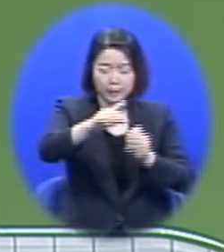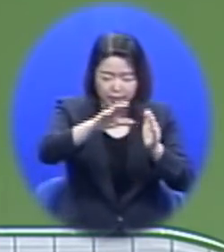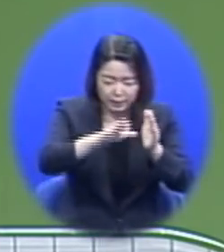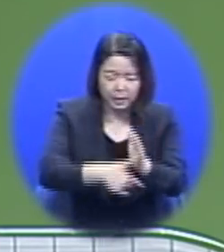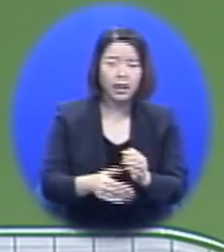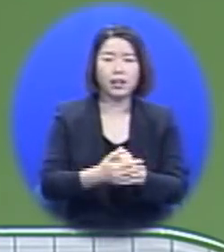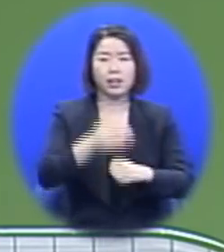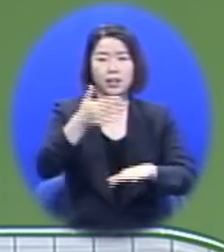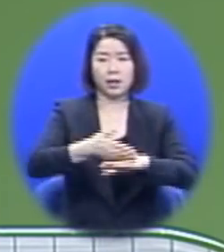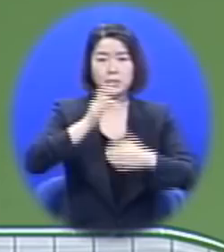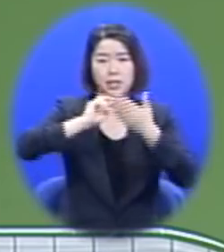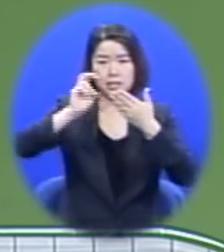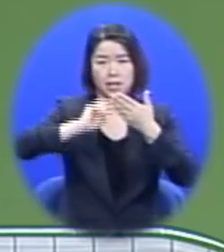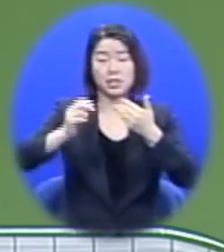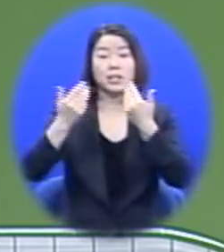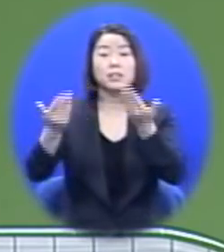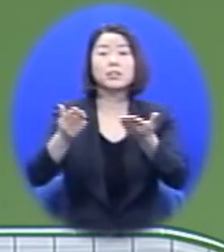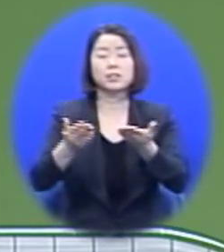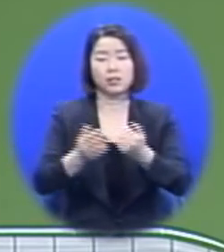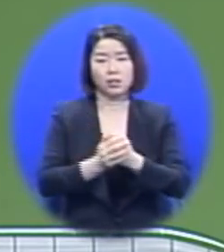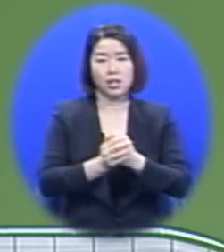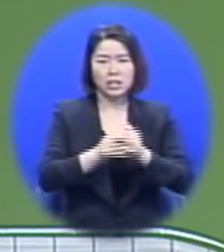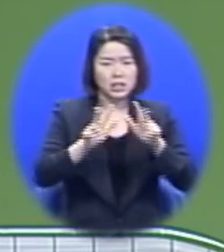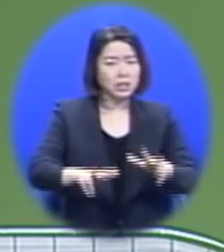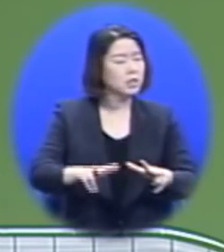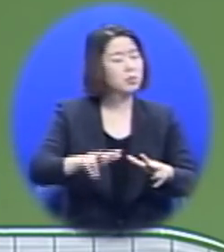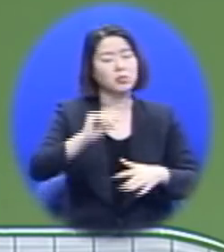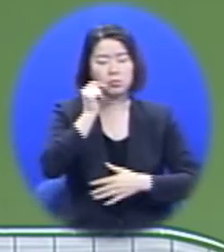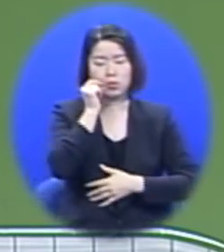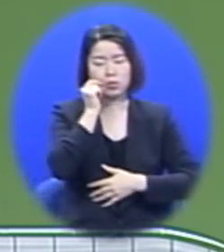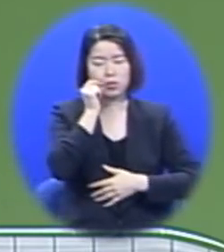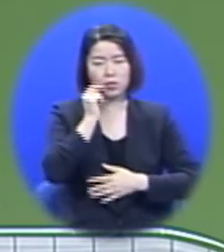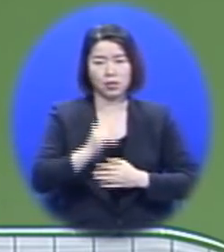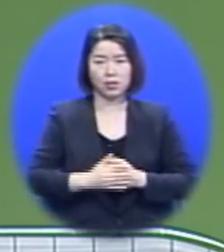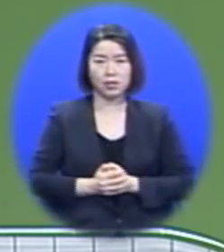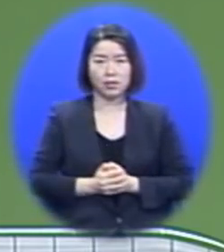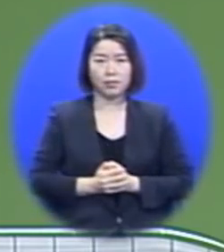찬양하겠습니다. 지금은 못하는 거예요. 지금은.